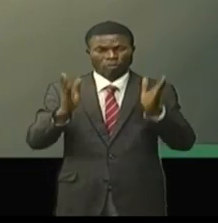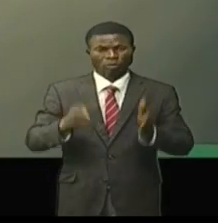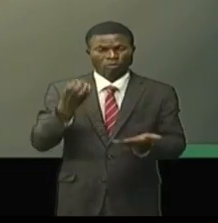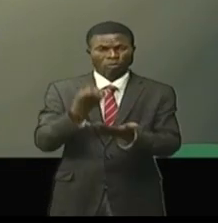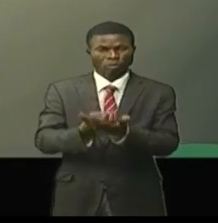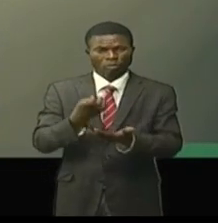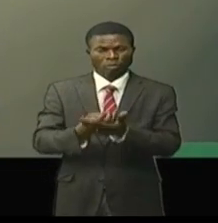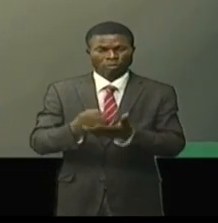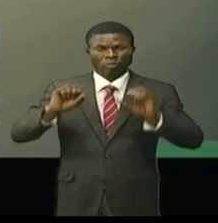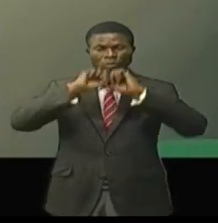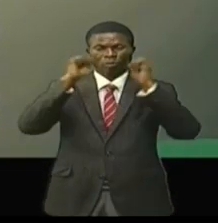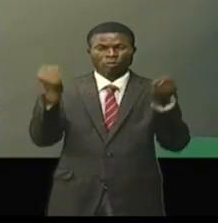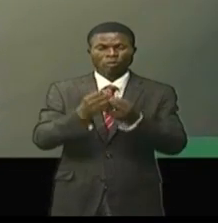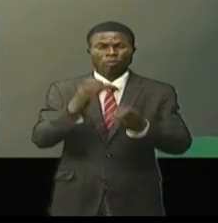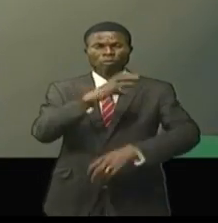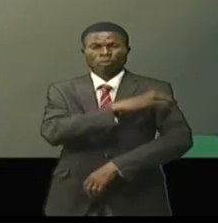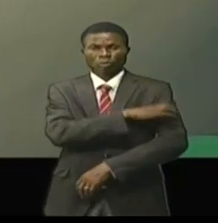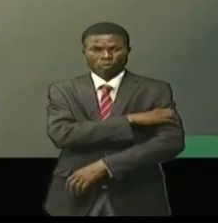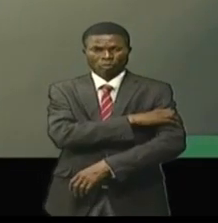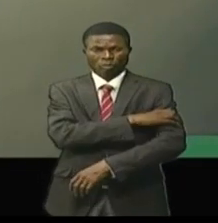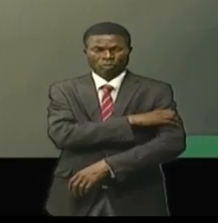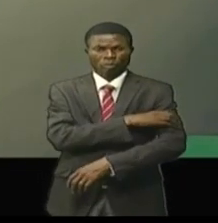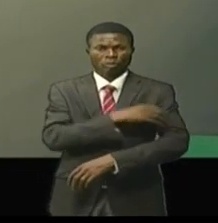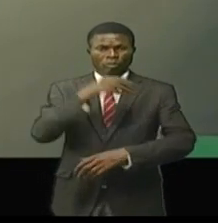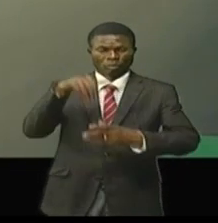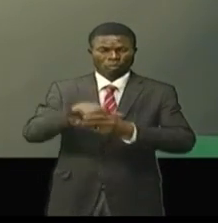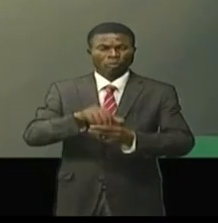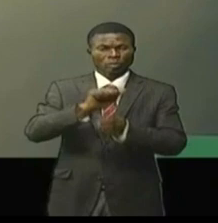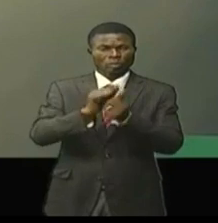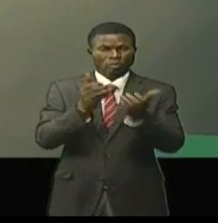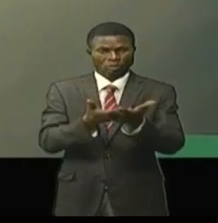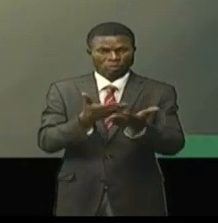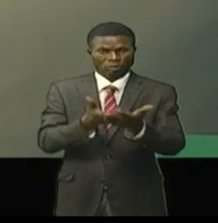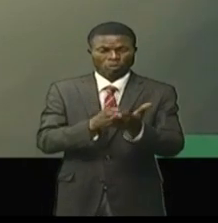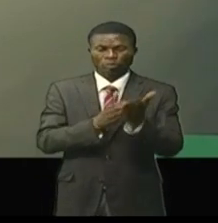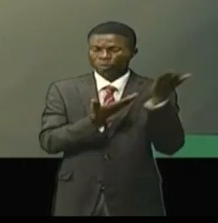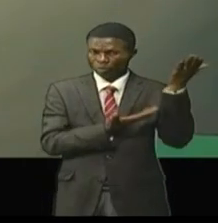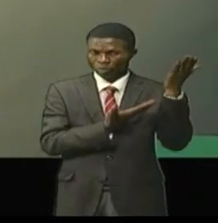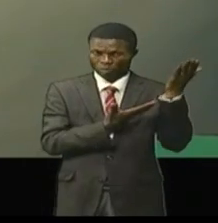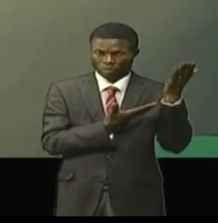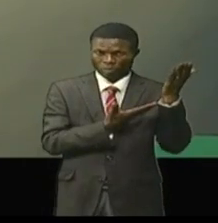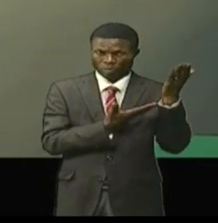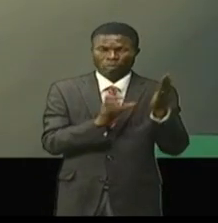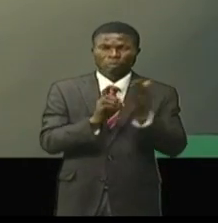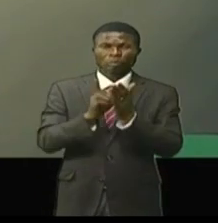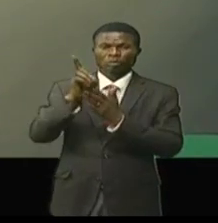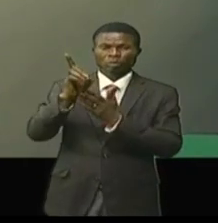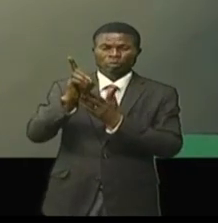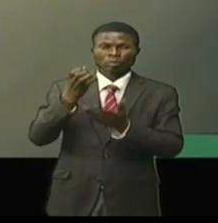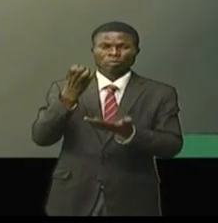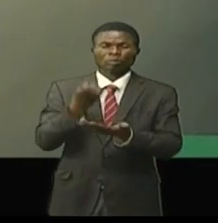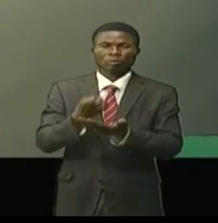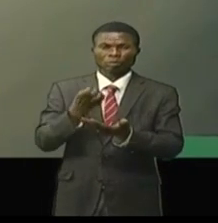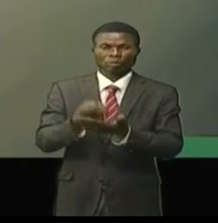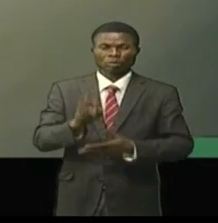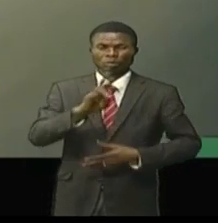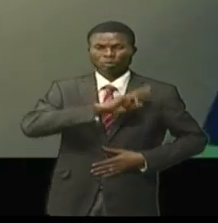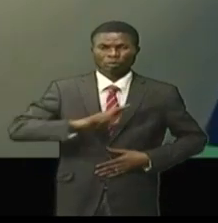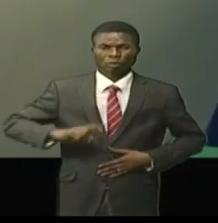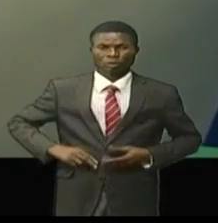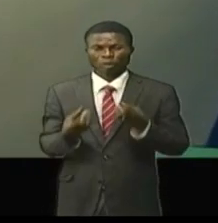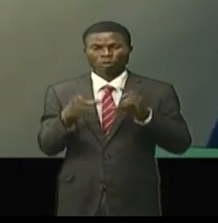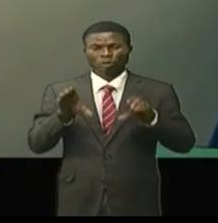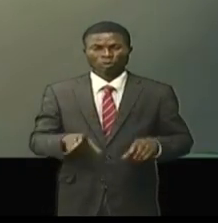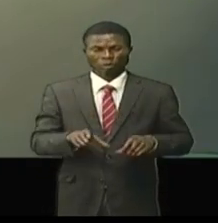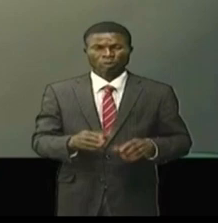économiques, sociétés civiles autour de cette question essentielle qu'est le développement économique de la RDC. Mais